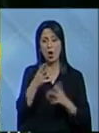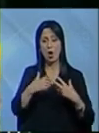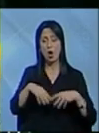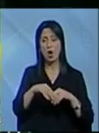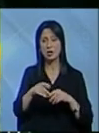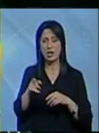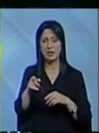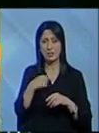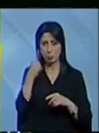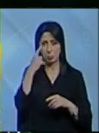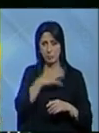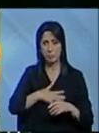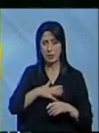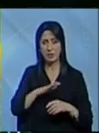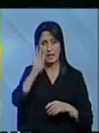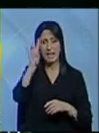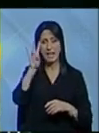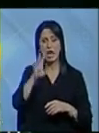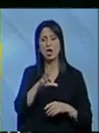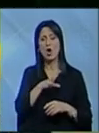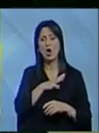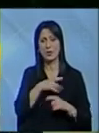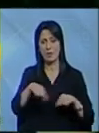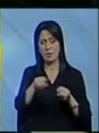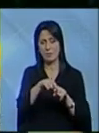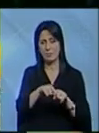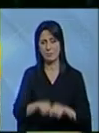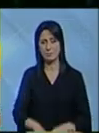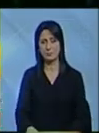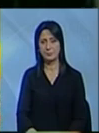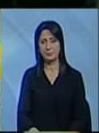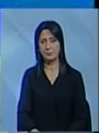ოჯახზე გავლენა არ ექნება, რადგან ირანის გარეთ ქონება არ აქვთ.